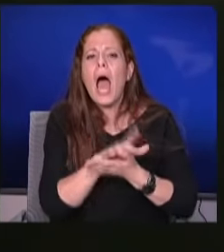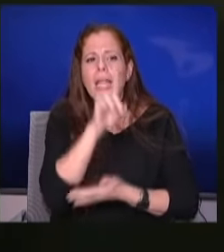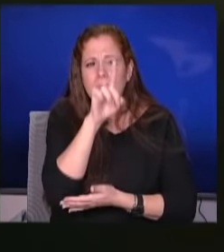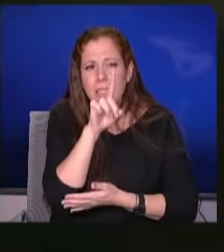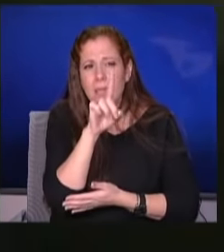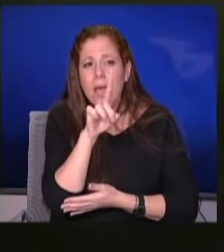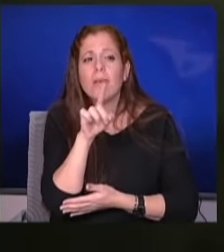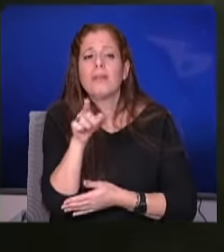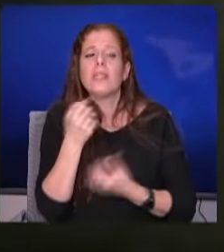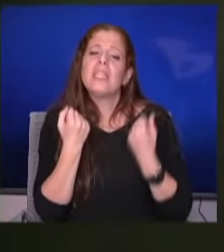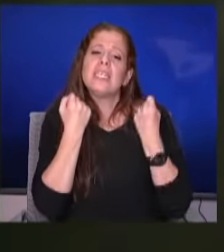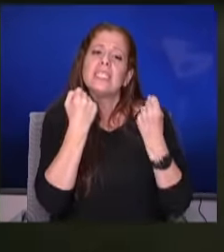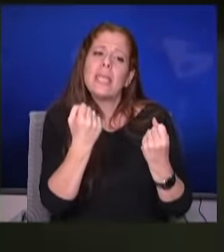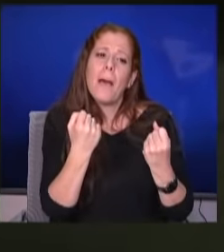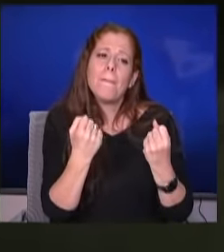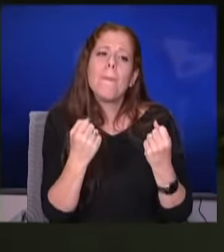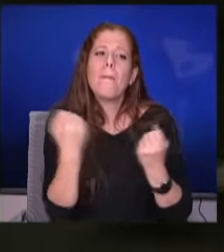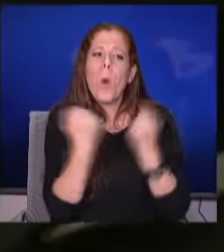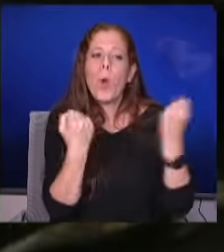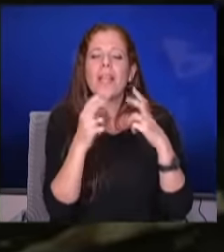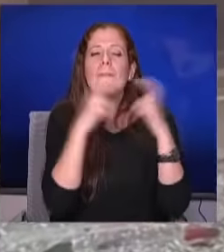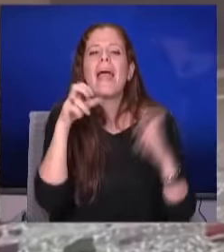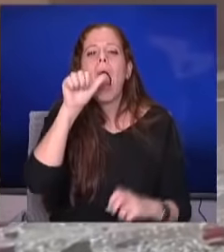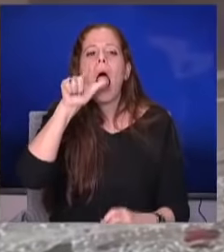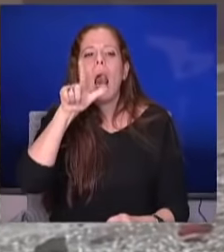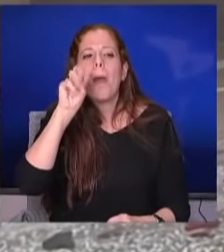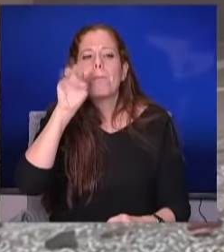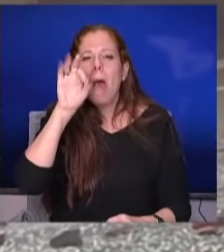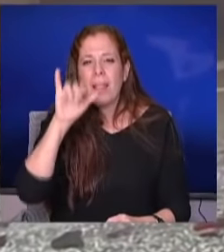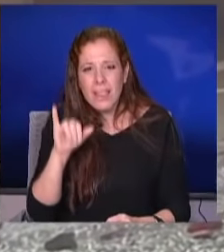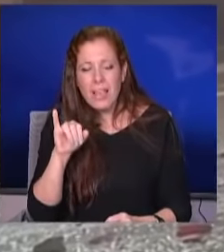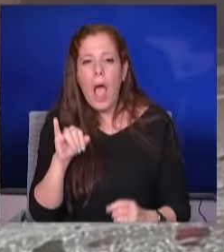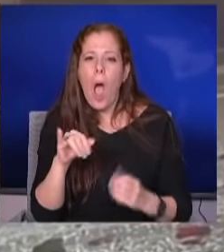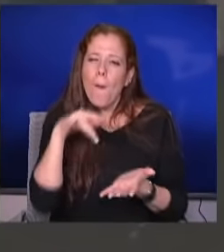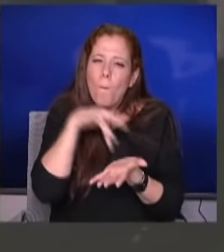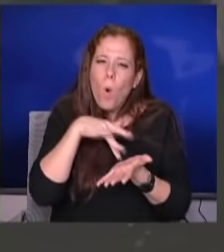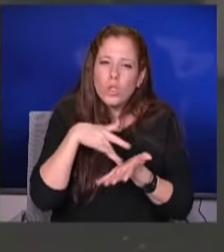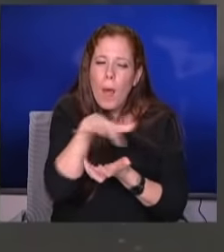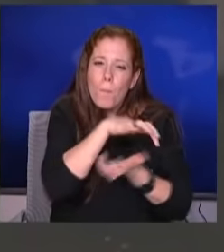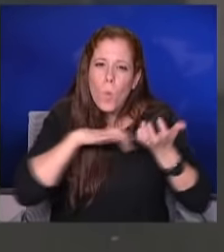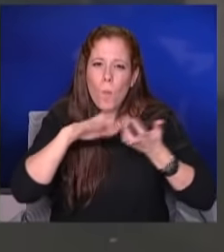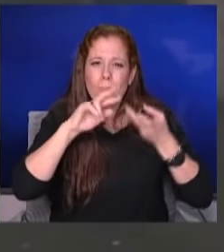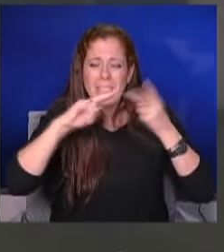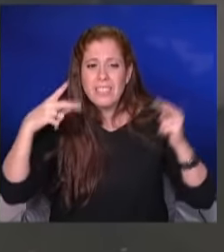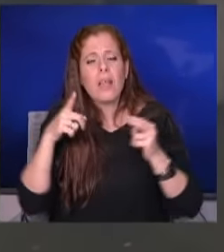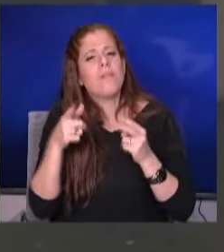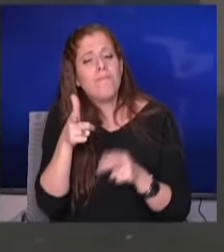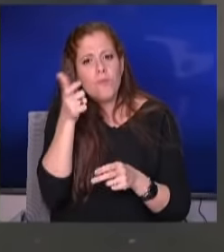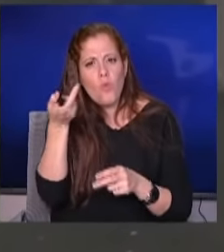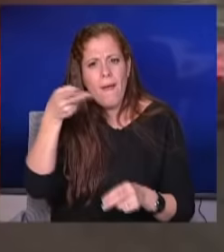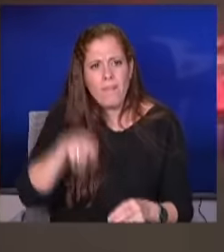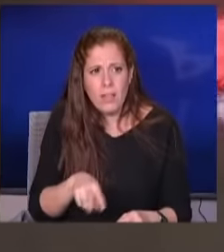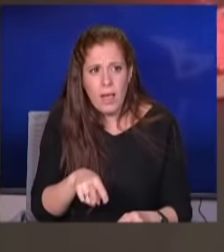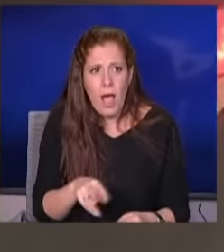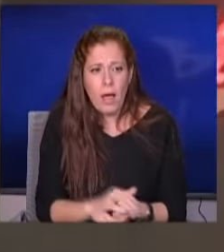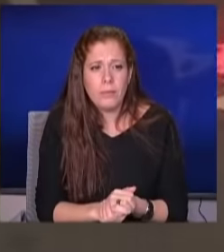מקומי, נסע במכונית בעיר אלמטי, מוקד המהומות בקזחסטן, נורה ונהרג, לא הרחק מביתו. הוא היה עם עוד שני